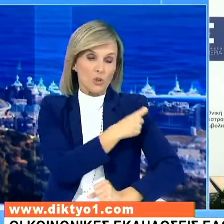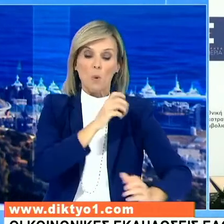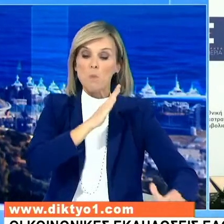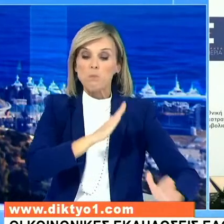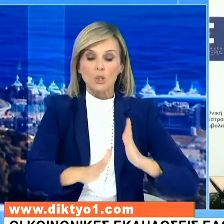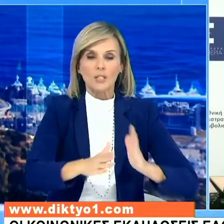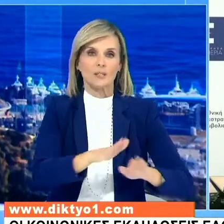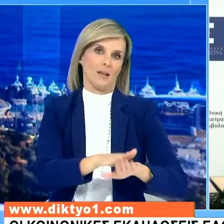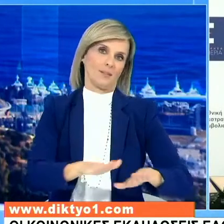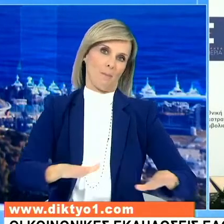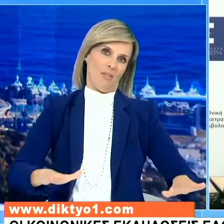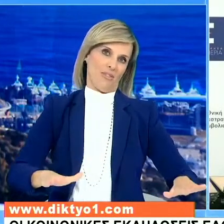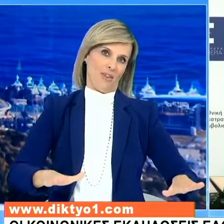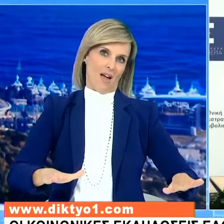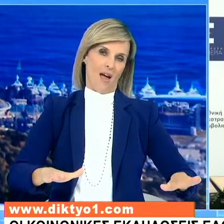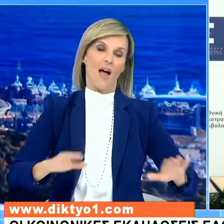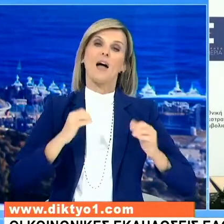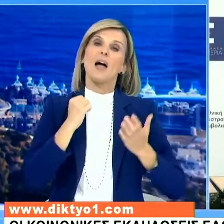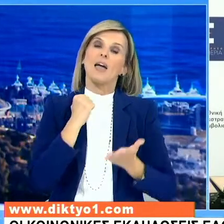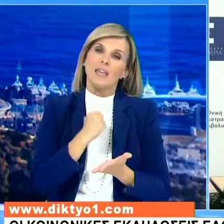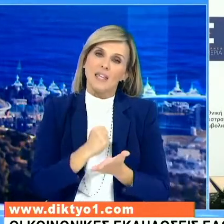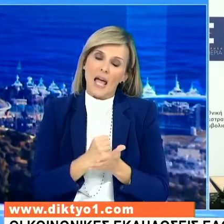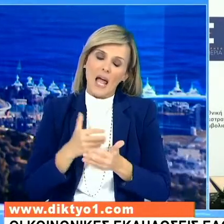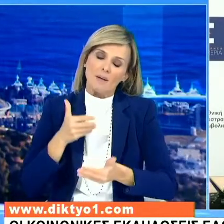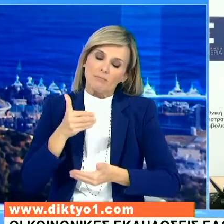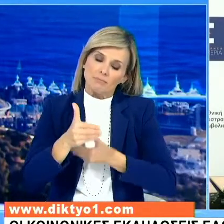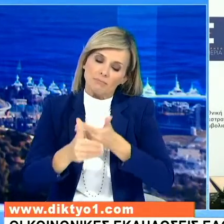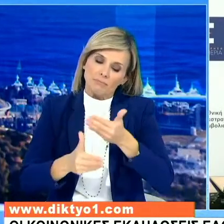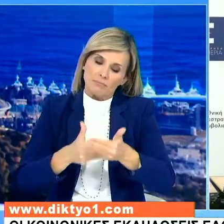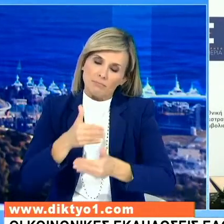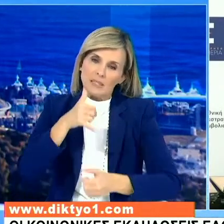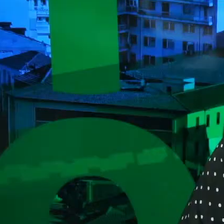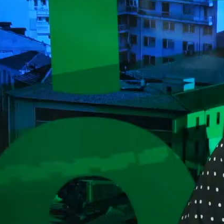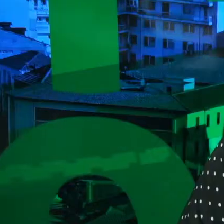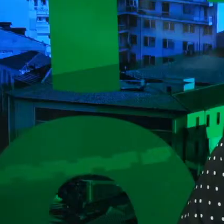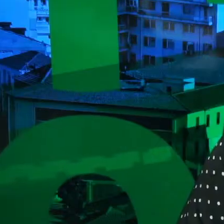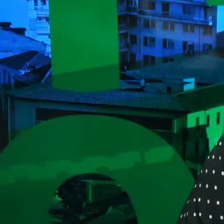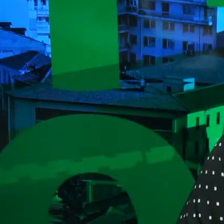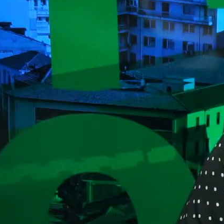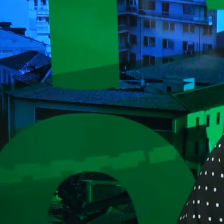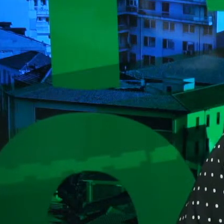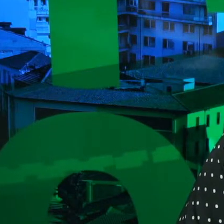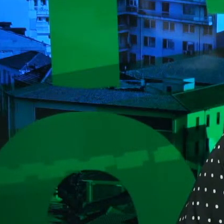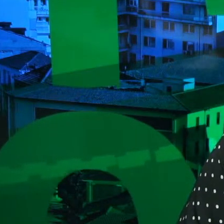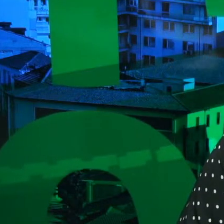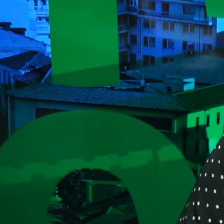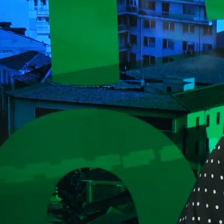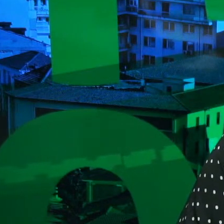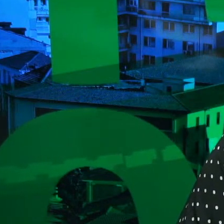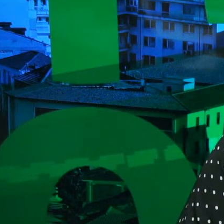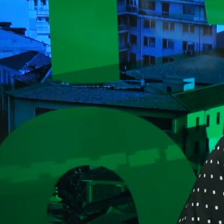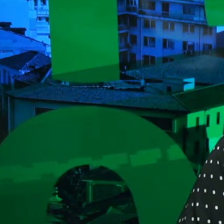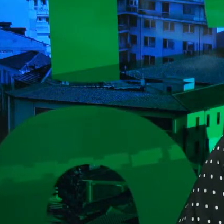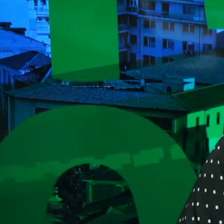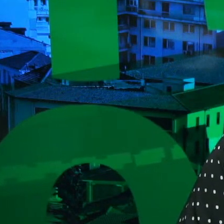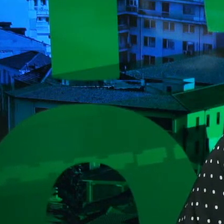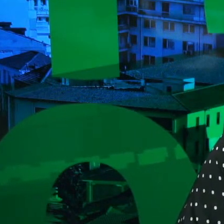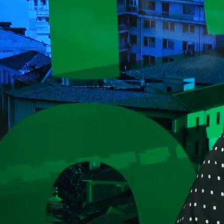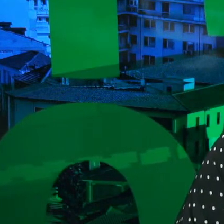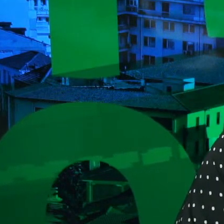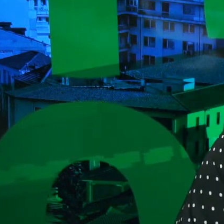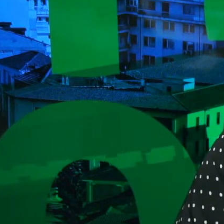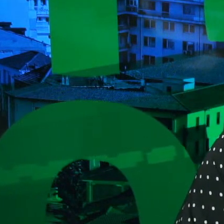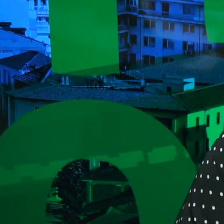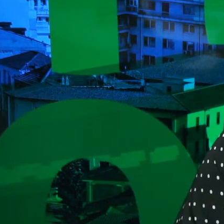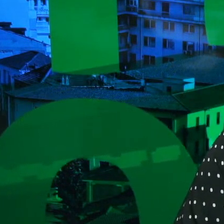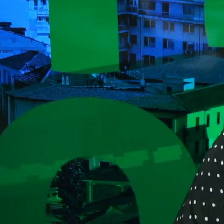των παιδιών τους, αλλά και στην ομαλή συνέχιση της σχολικής χρονιάς. Σας ευχαριστώ για την προσοχή σας. Ο επίκουρος καθηγητής επιδημιολογίας και μέλος της